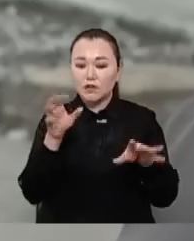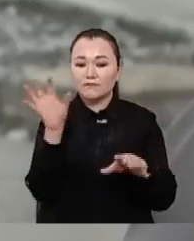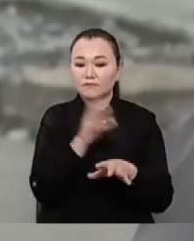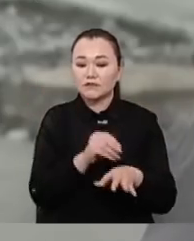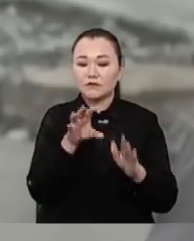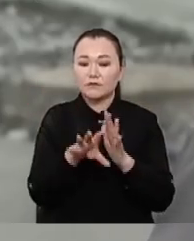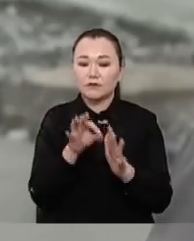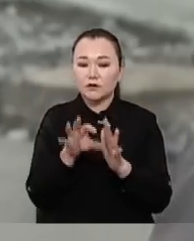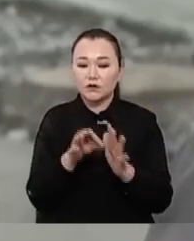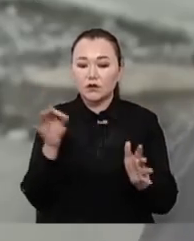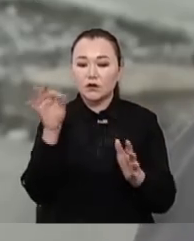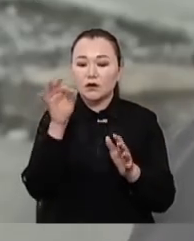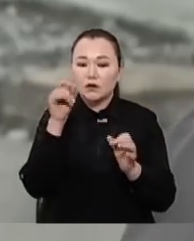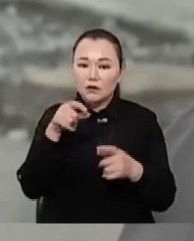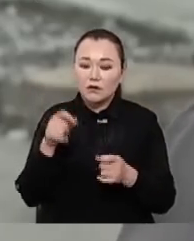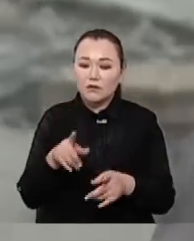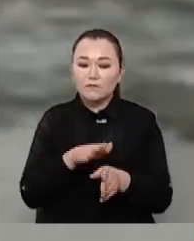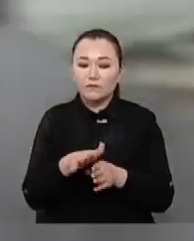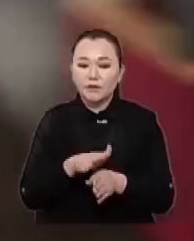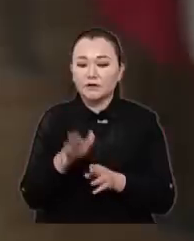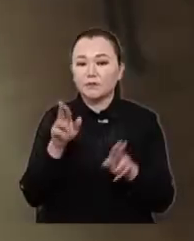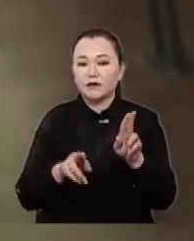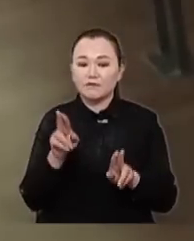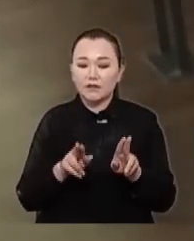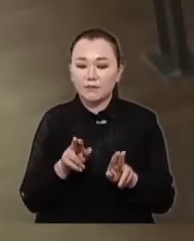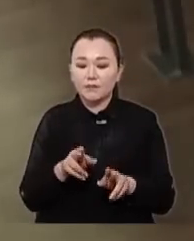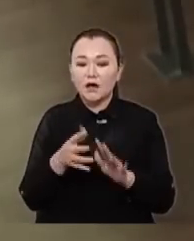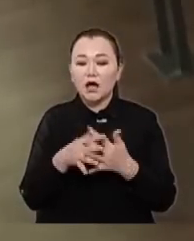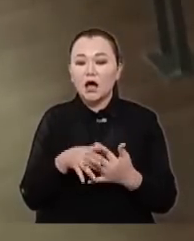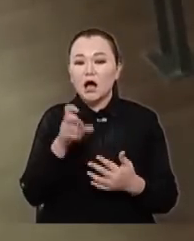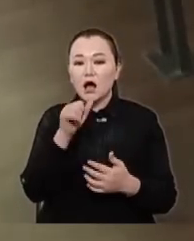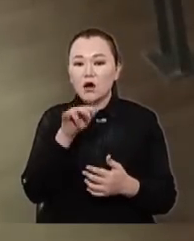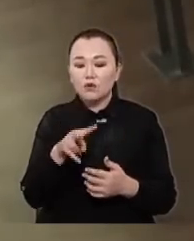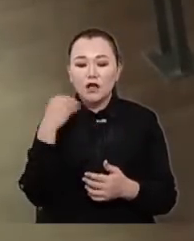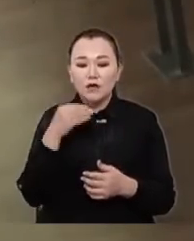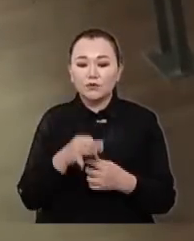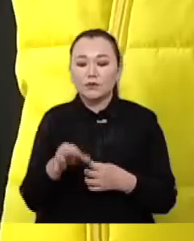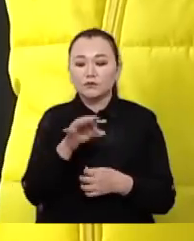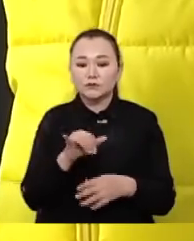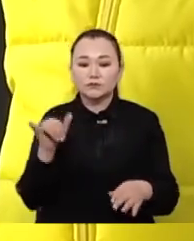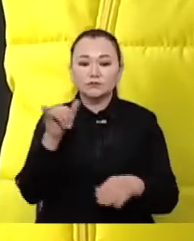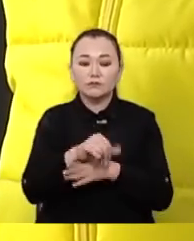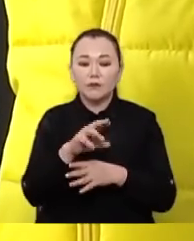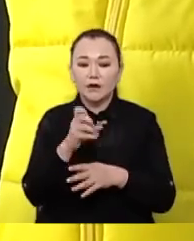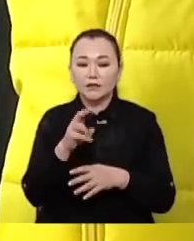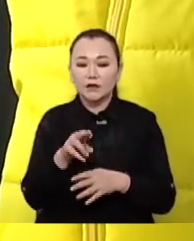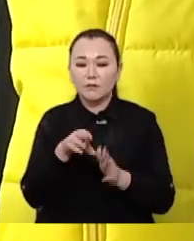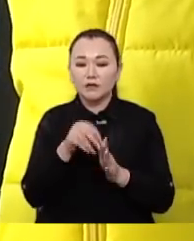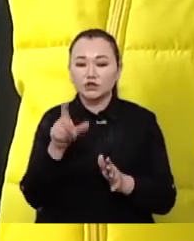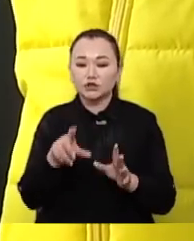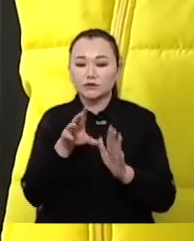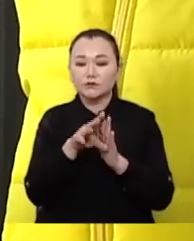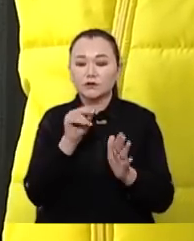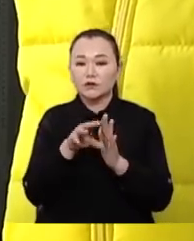Барлығы сайлау заңнамасына сәйкес жүзеге асырылып жатыр. Алауылдықтар Ақтөбе облысына аялдап отыр. Партия атынан мәжіліске